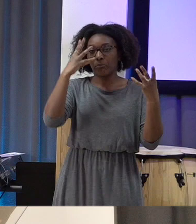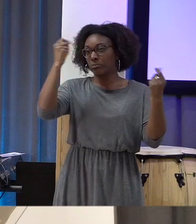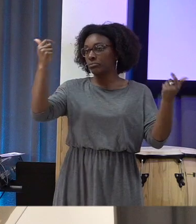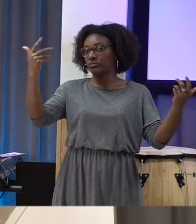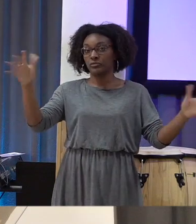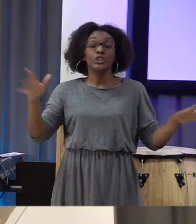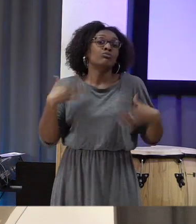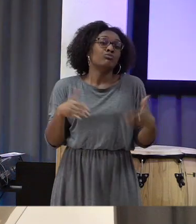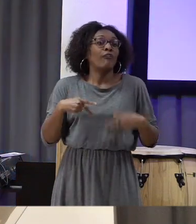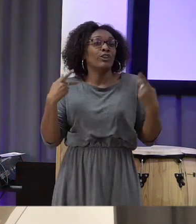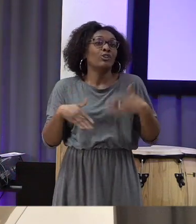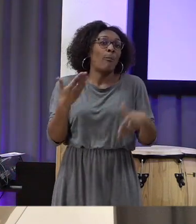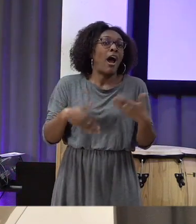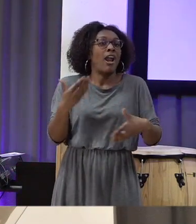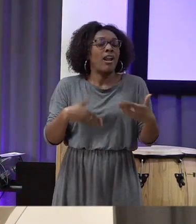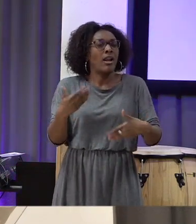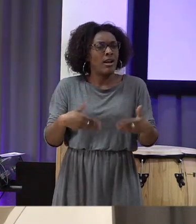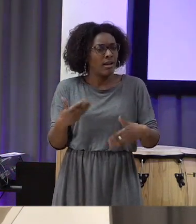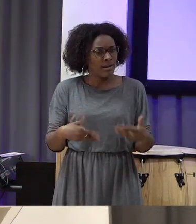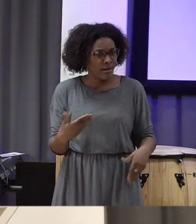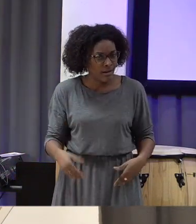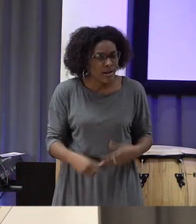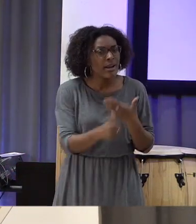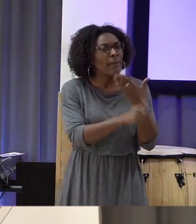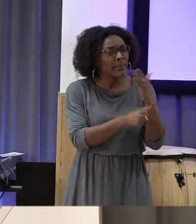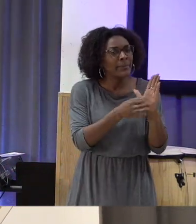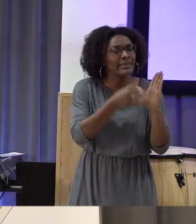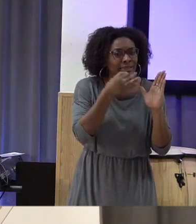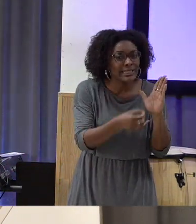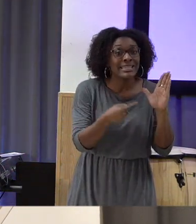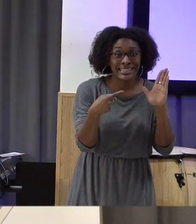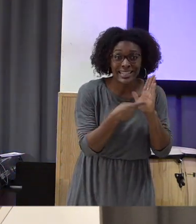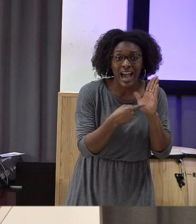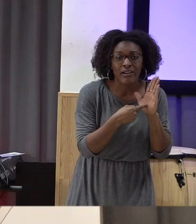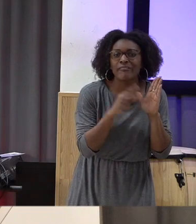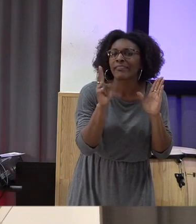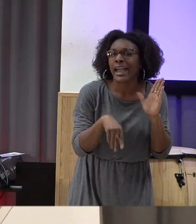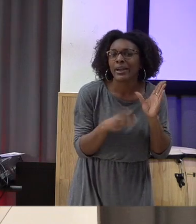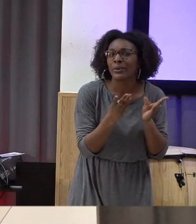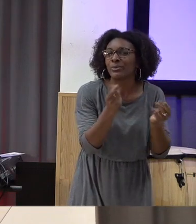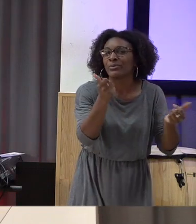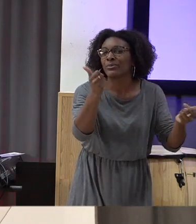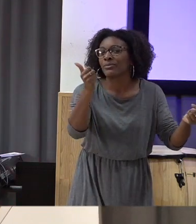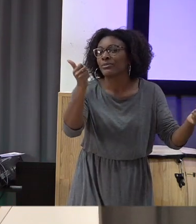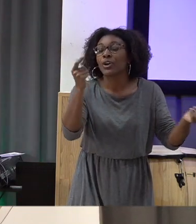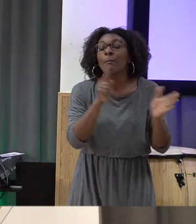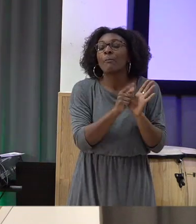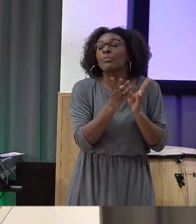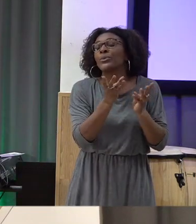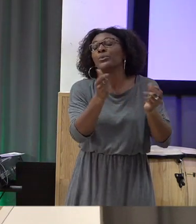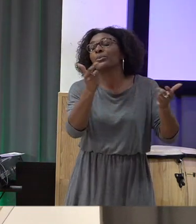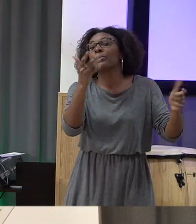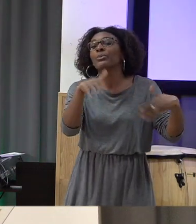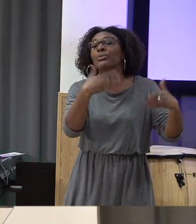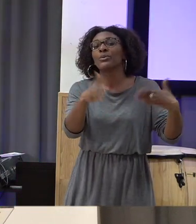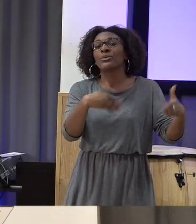C'est pourquoi la parole dit que ce sont des événements, des traits dans la nuit qui passent.